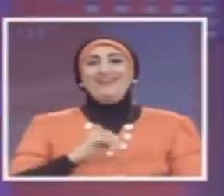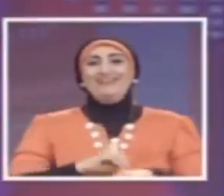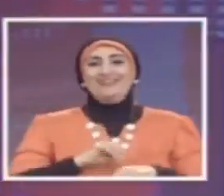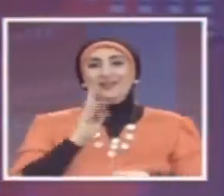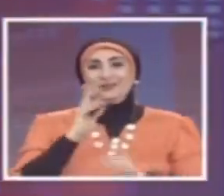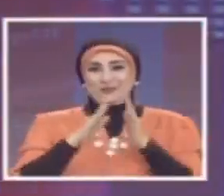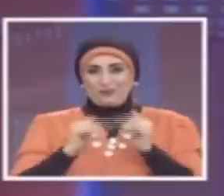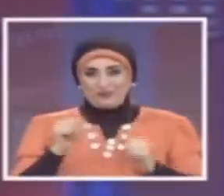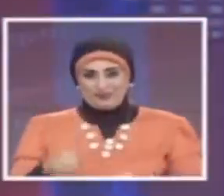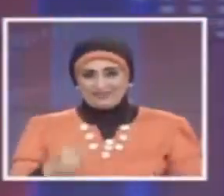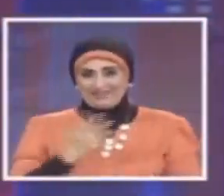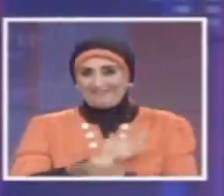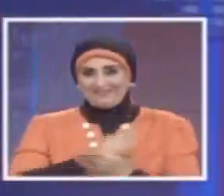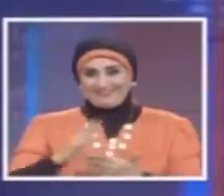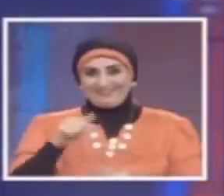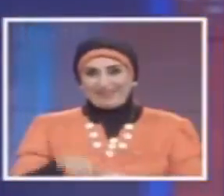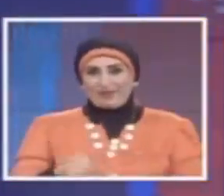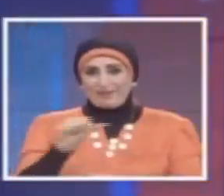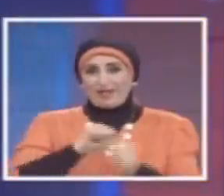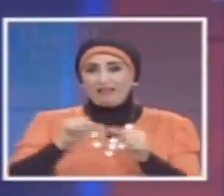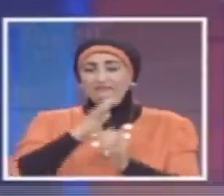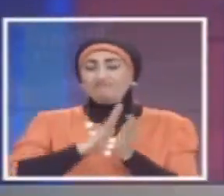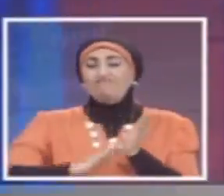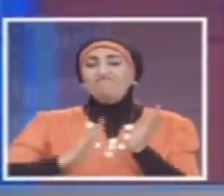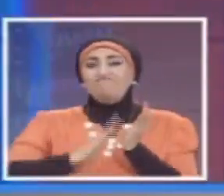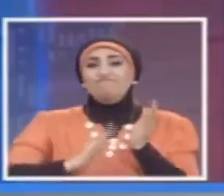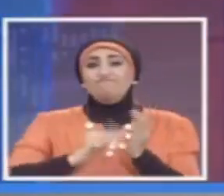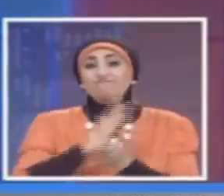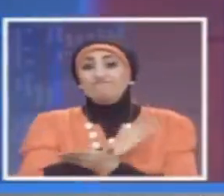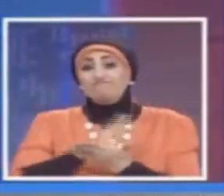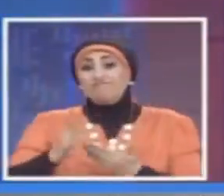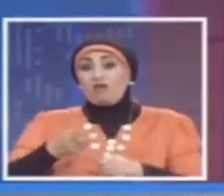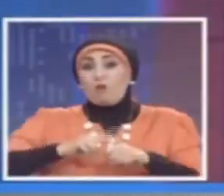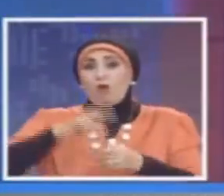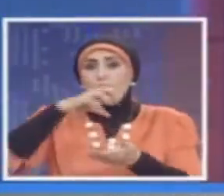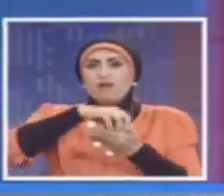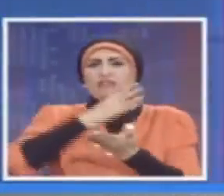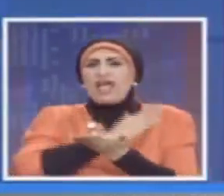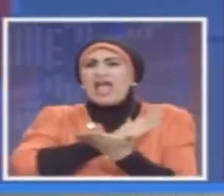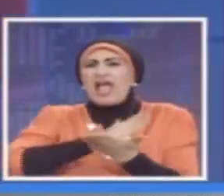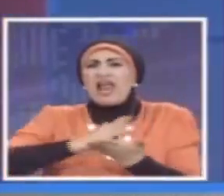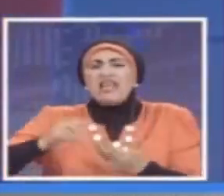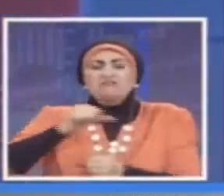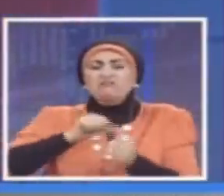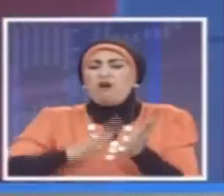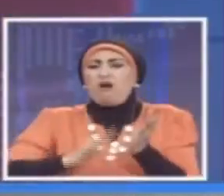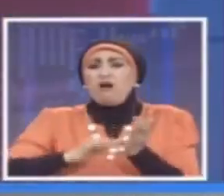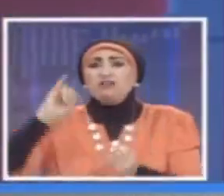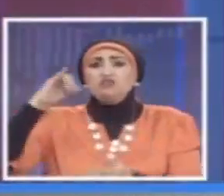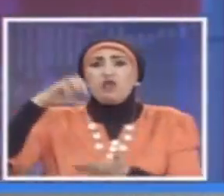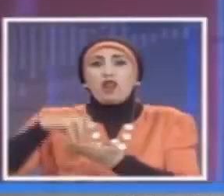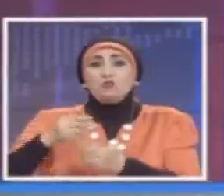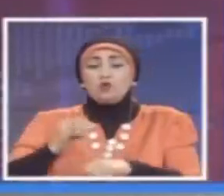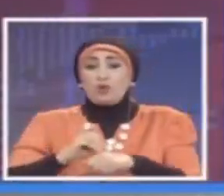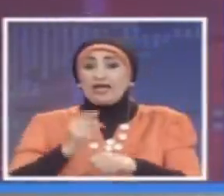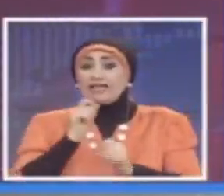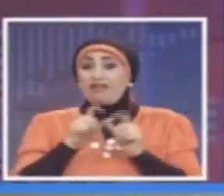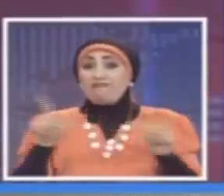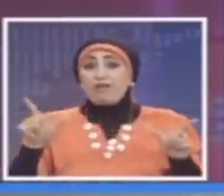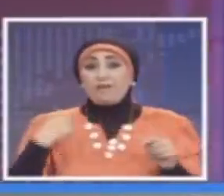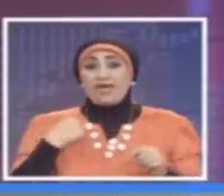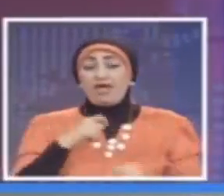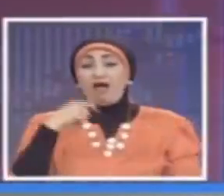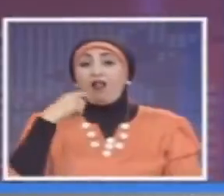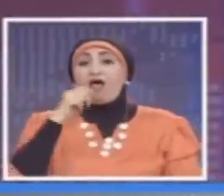دعت مصر إلى القضاء التام على الأسلحة النووية وإنشاء منطقة خالية من تلك الأسلحة في الشرق الأوسط. جاء ذلك